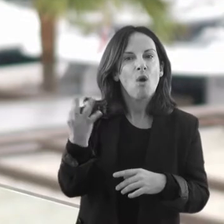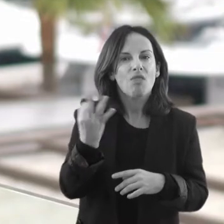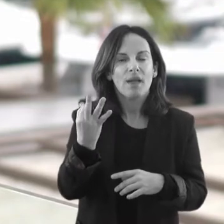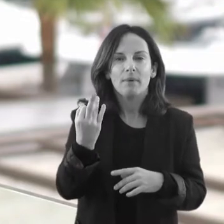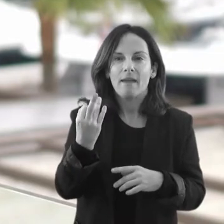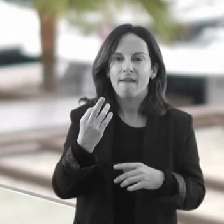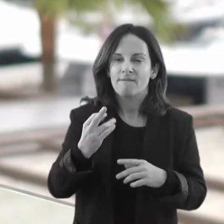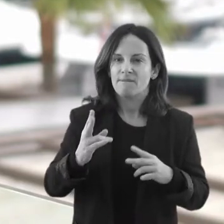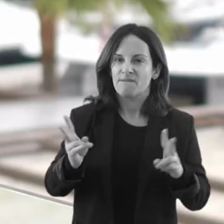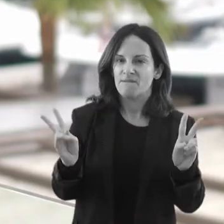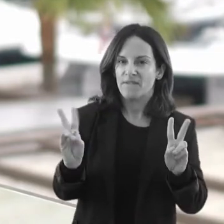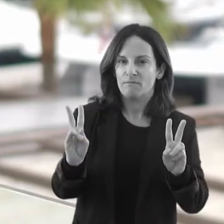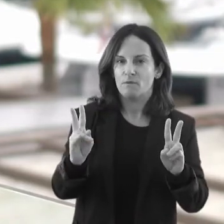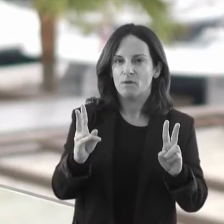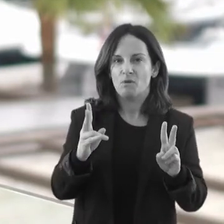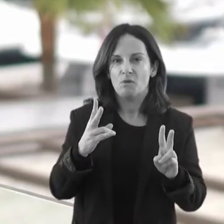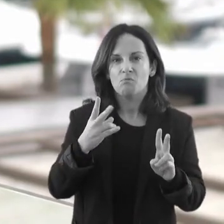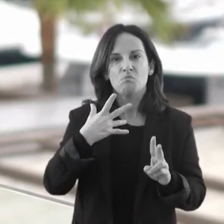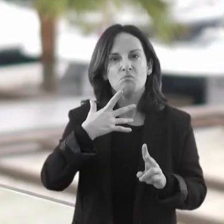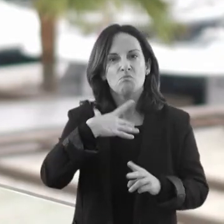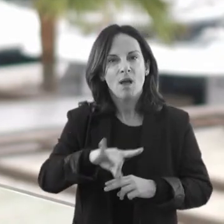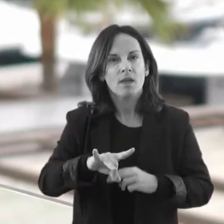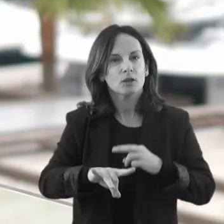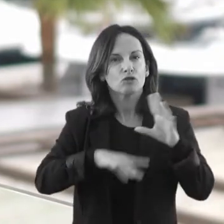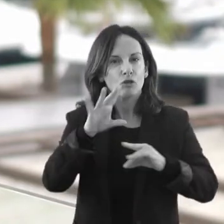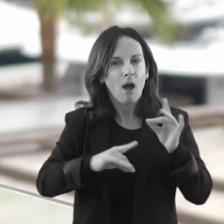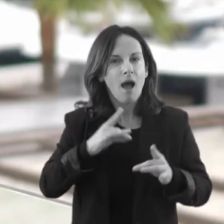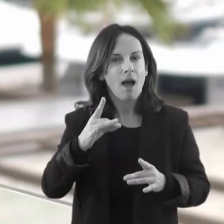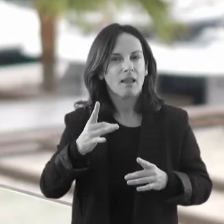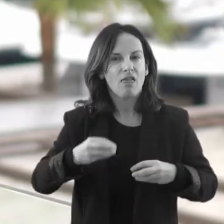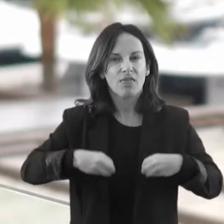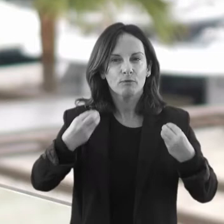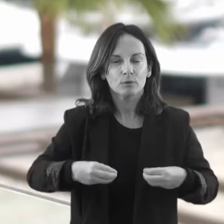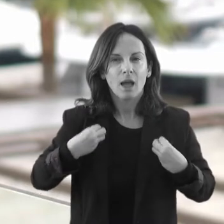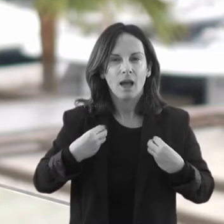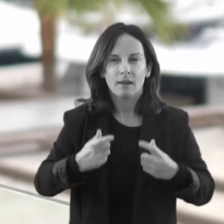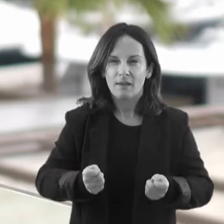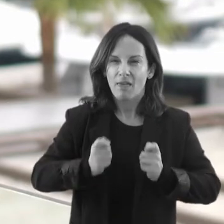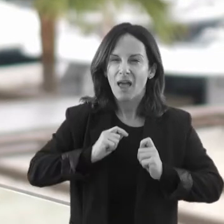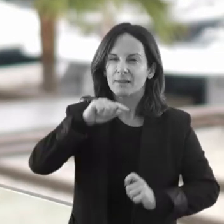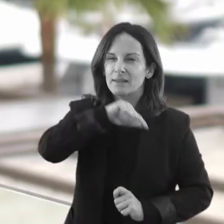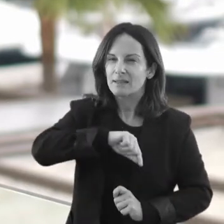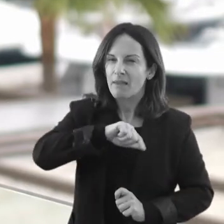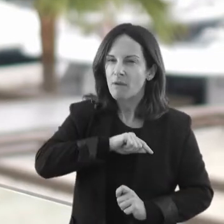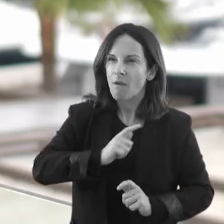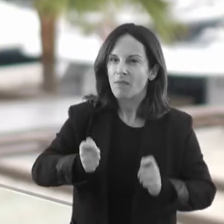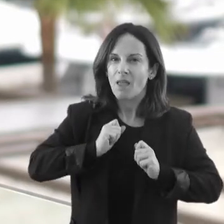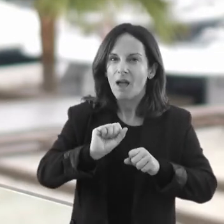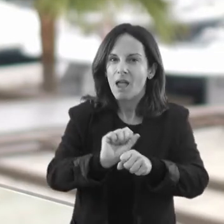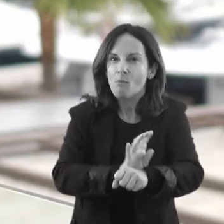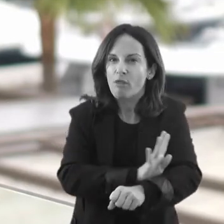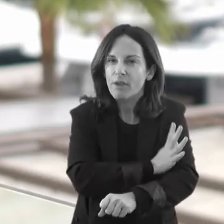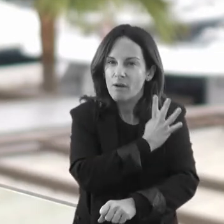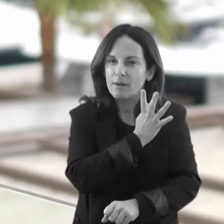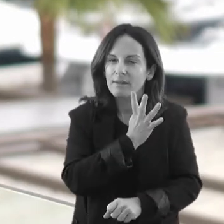palpable, en tots els sentits del cos, que desperti sensacions, que desperti